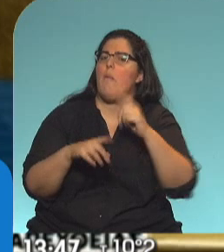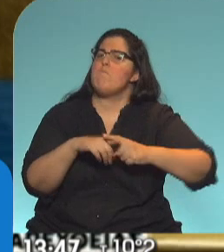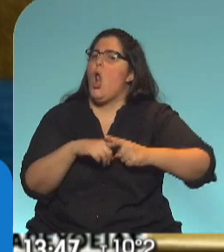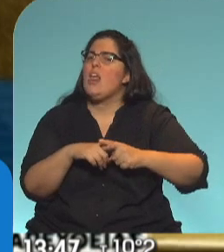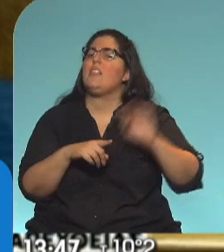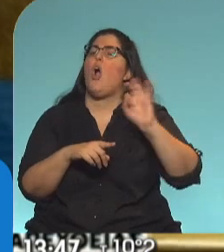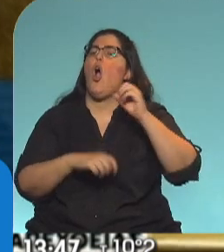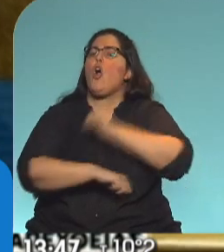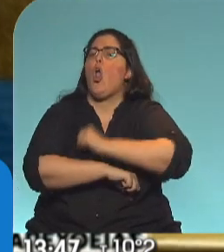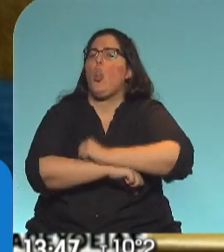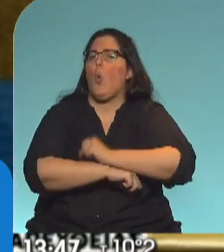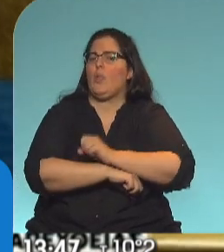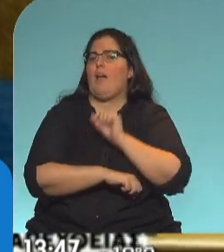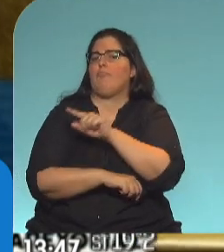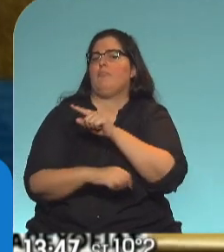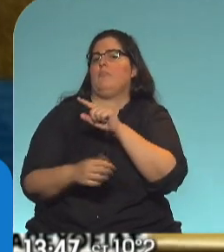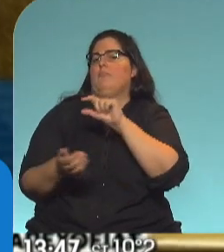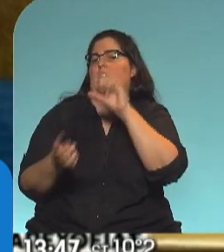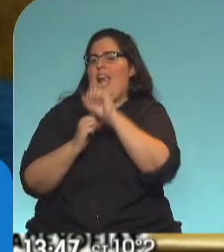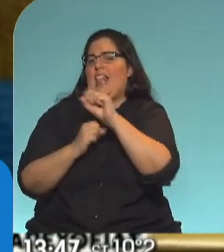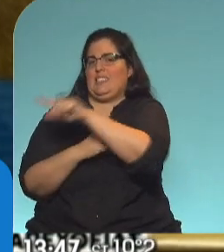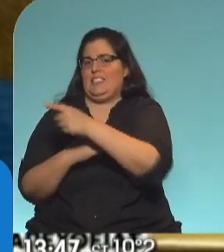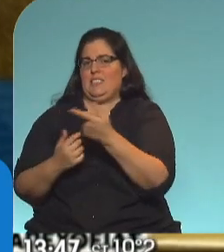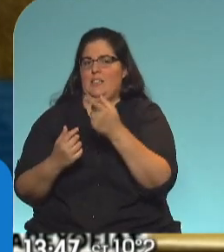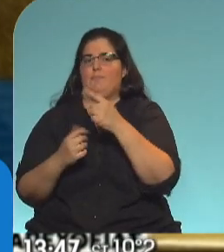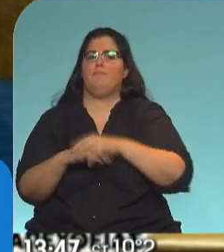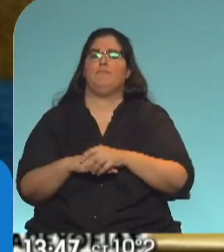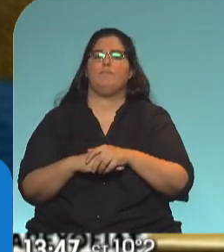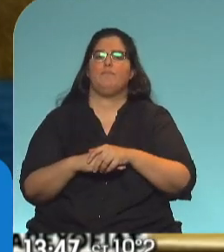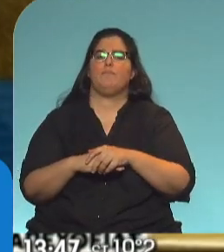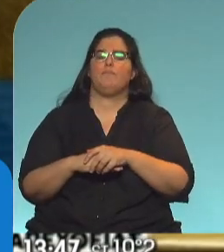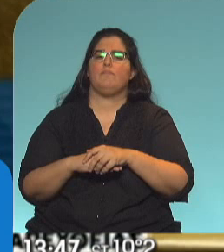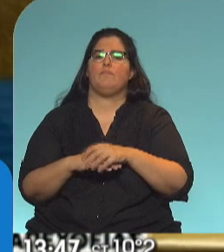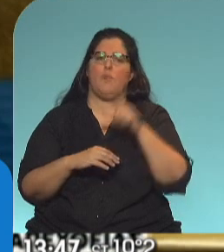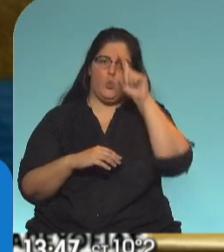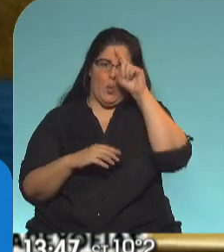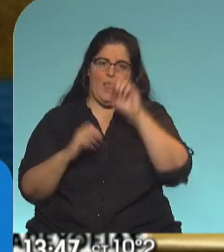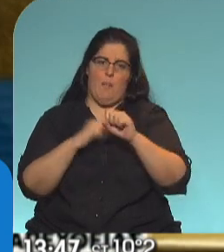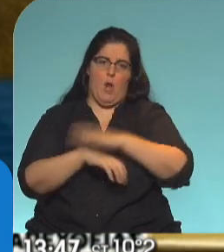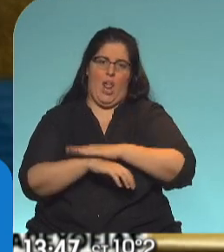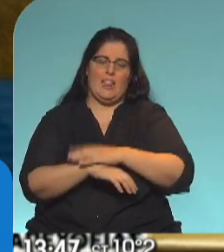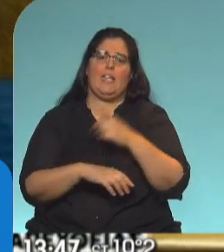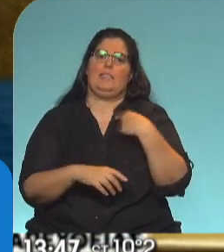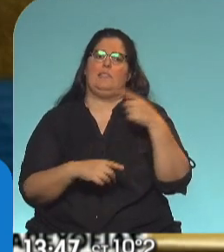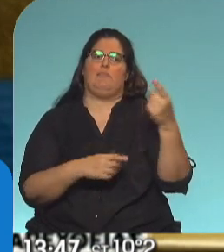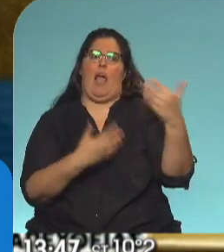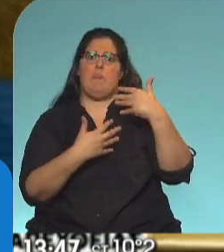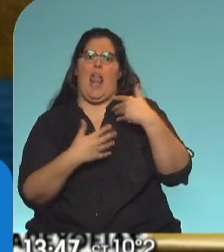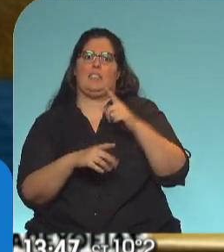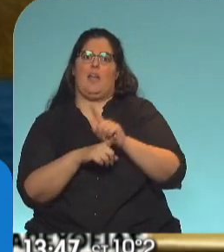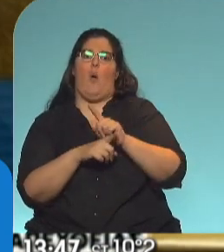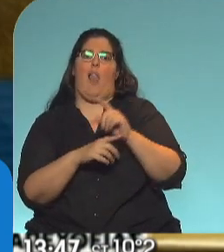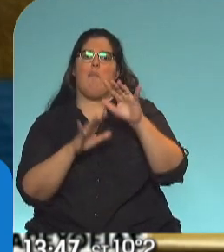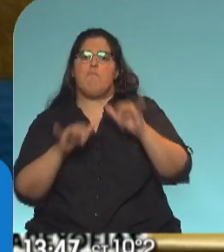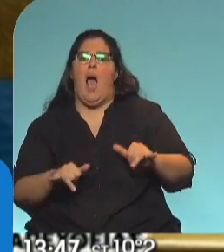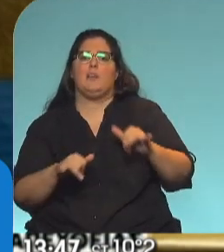συμπεριφοράς της γείτονος, η οποία αμφισβητεί ευθέως κυριαρχικά μας δικαιώματα και απειλεί την ειρήνη και